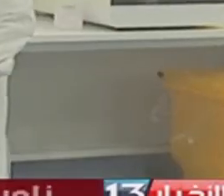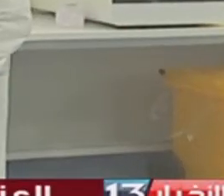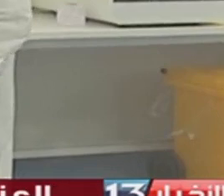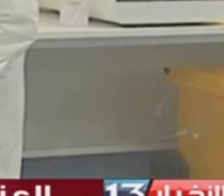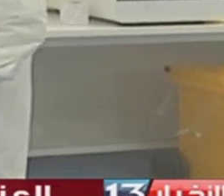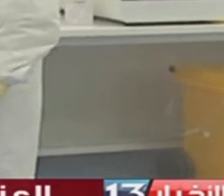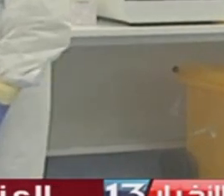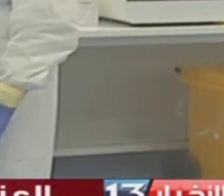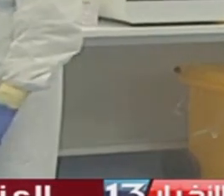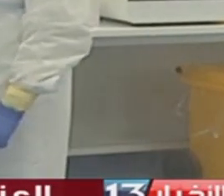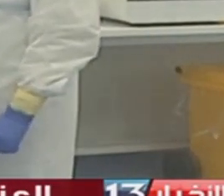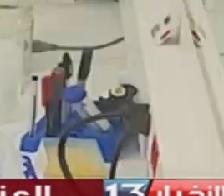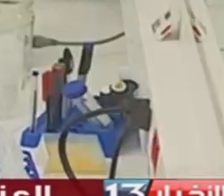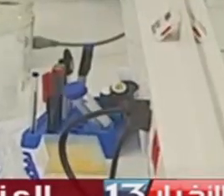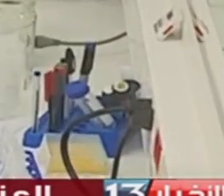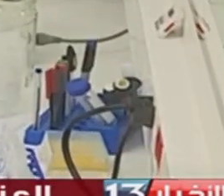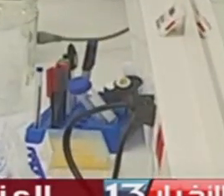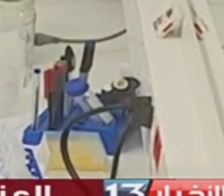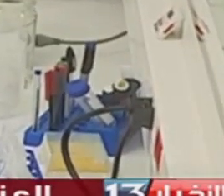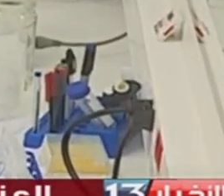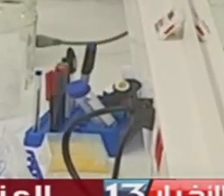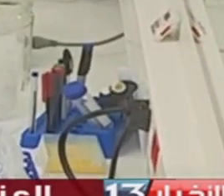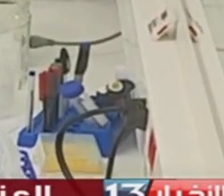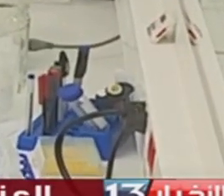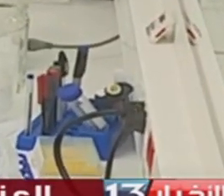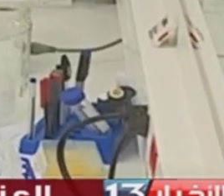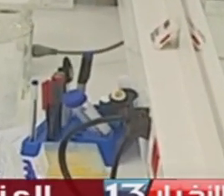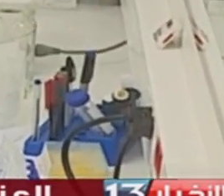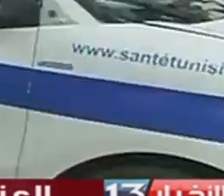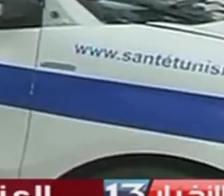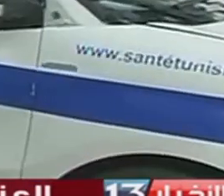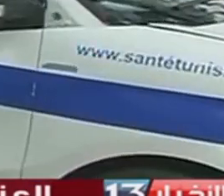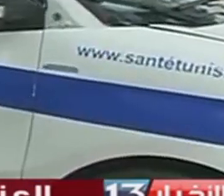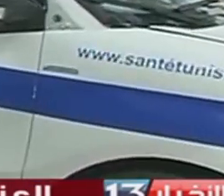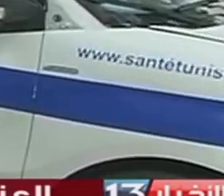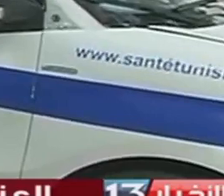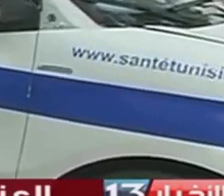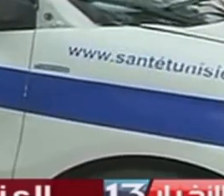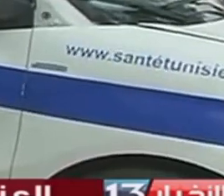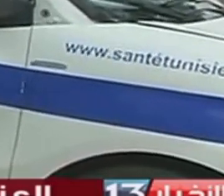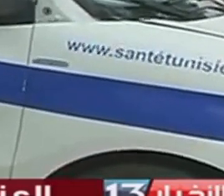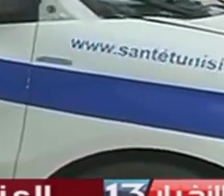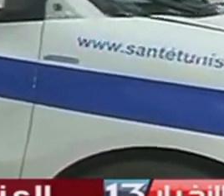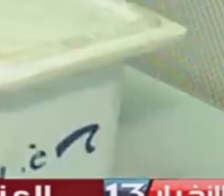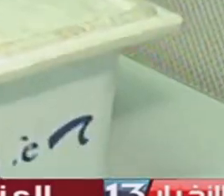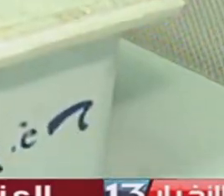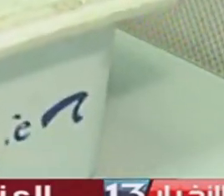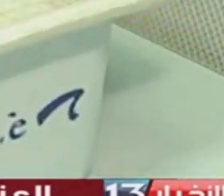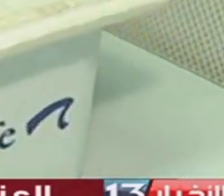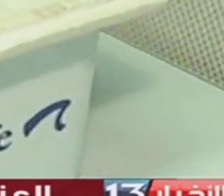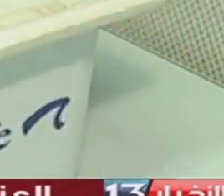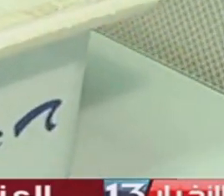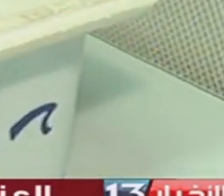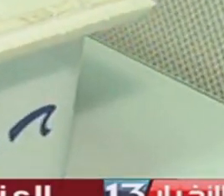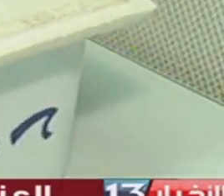عدد الوفيات بيكو في تسعه عشر الى مائه وخمسه وستين وفاه بعد تسجيل الست وثيقه واحصاء خمس مائه وثمان وعشرين حاله